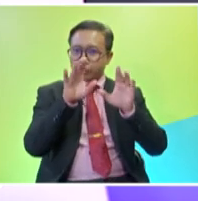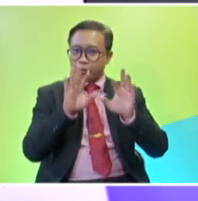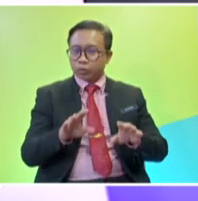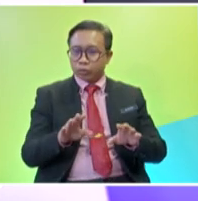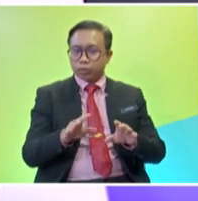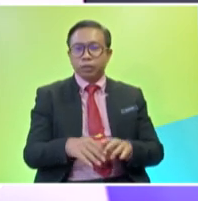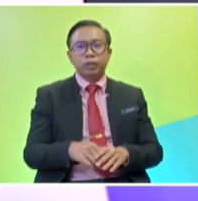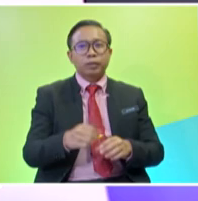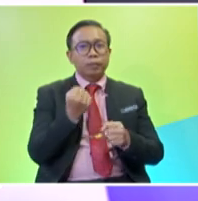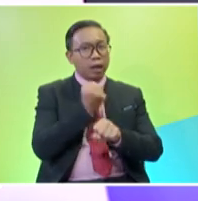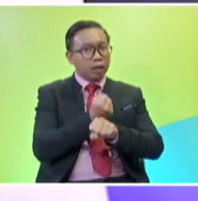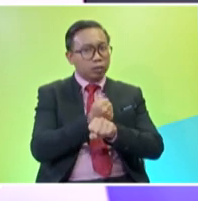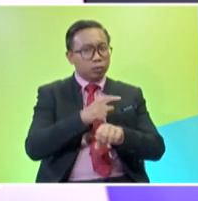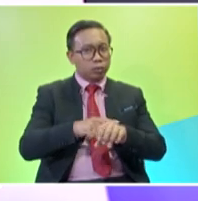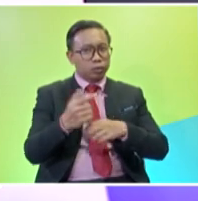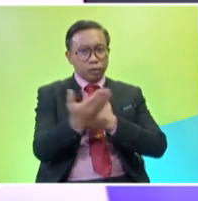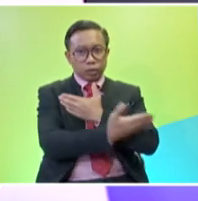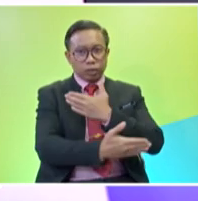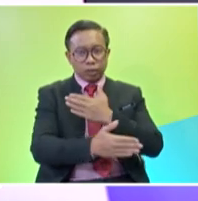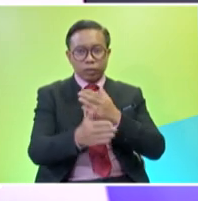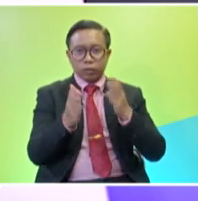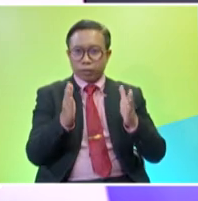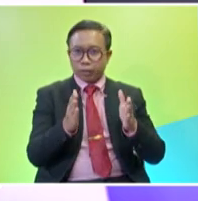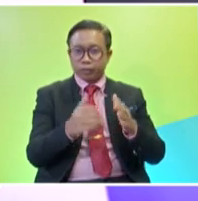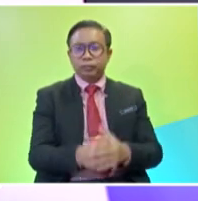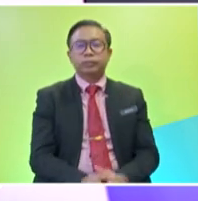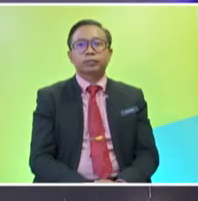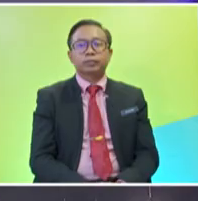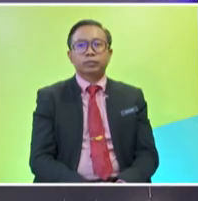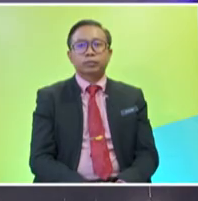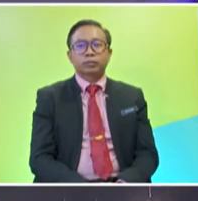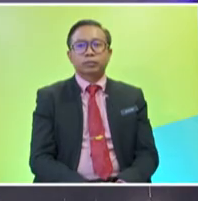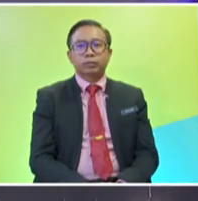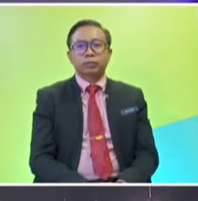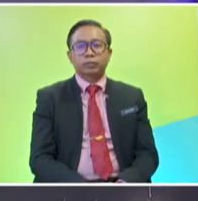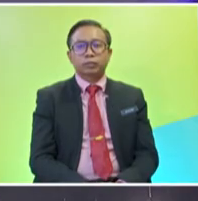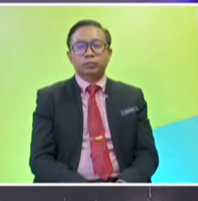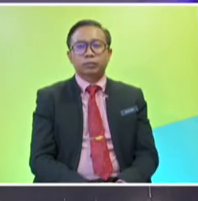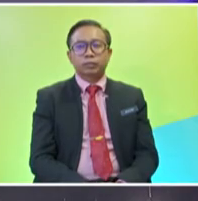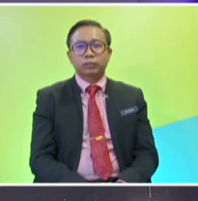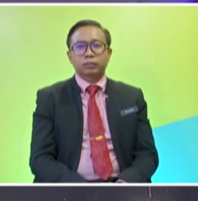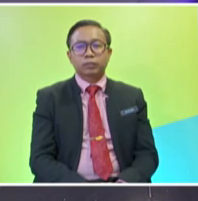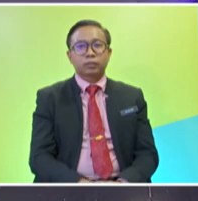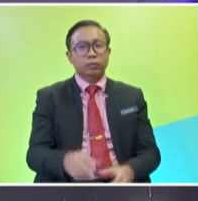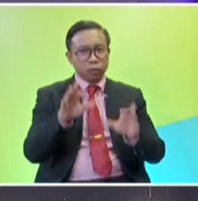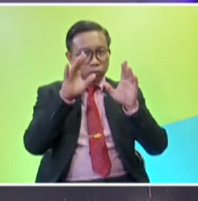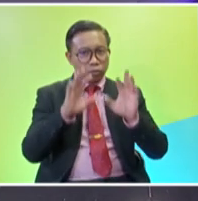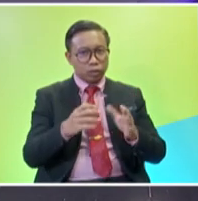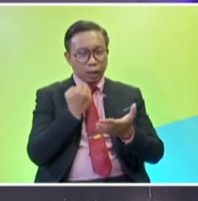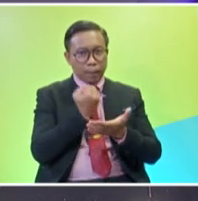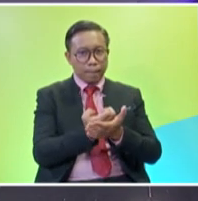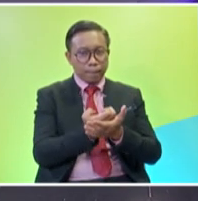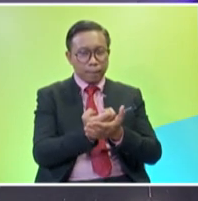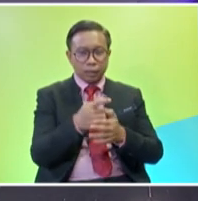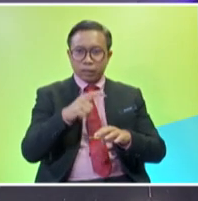batu di negeri orang betulan hujan panas di negeri orang kah hujan batu hujan hujan emas ini hujan hujan batu